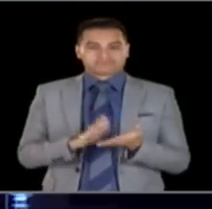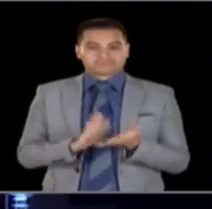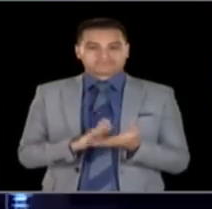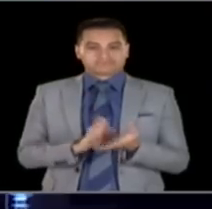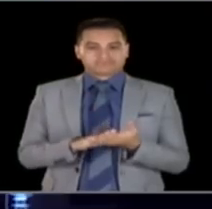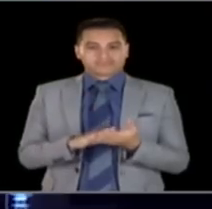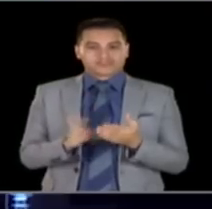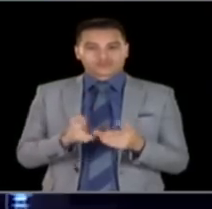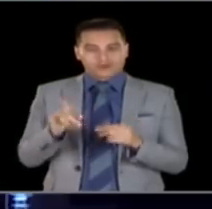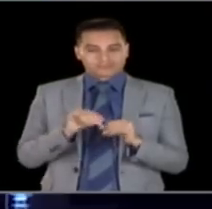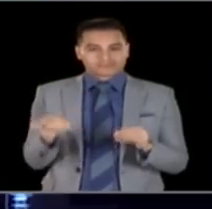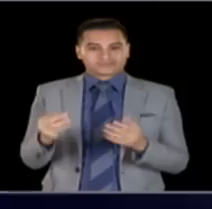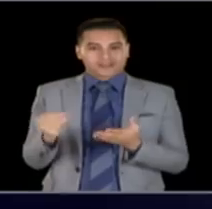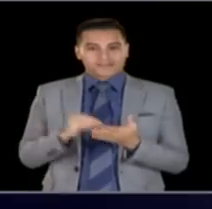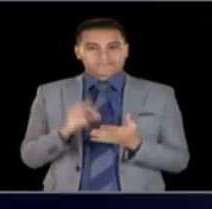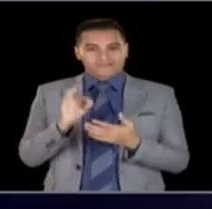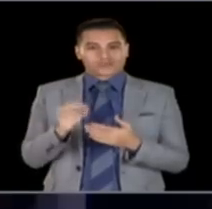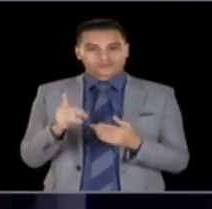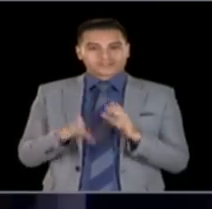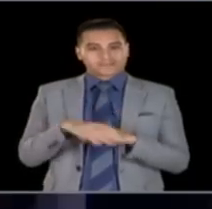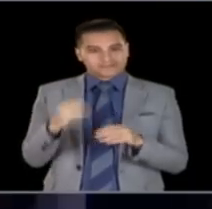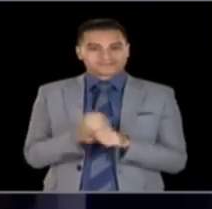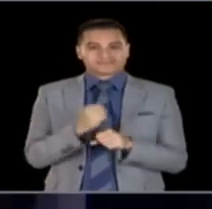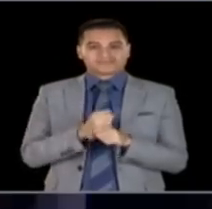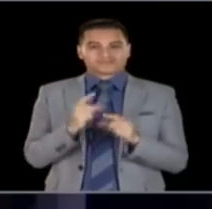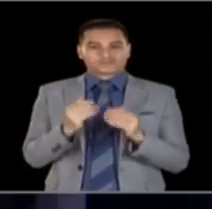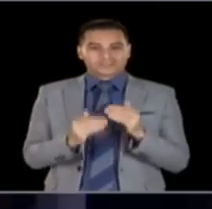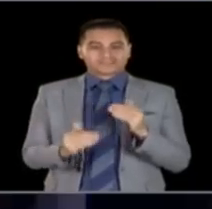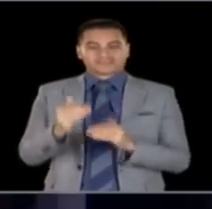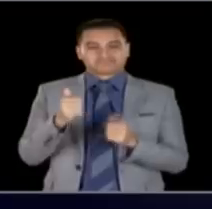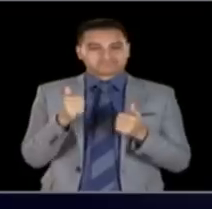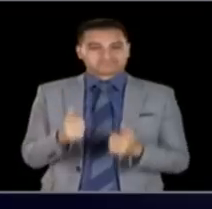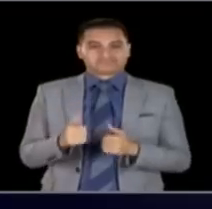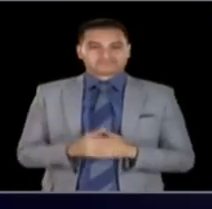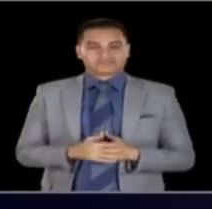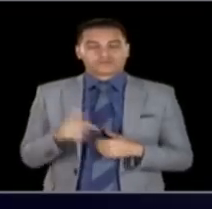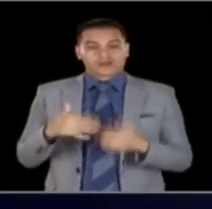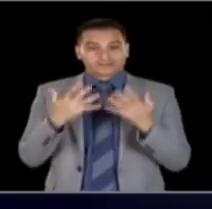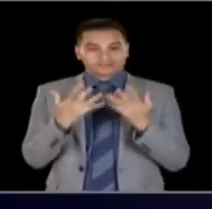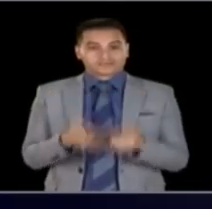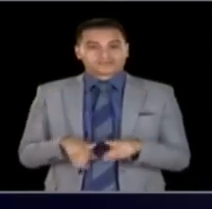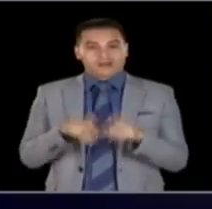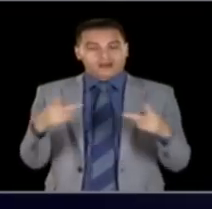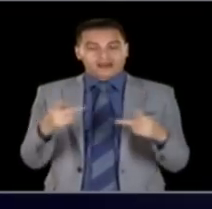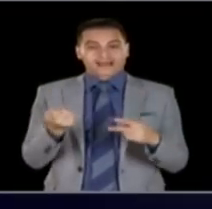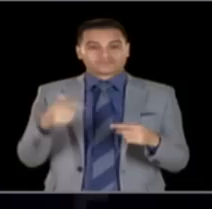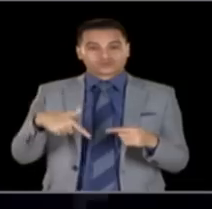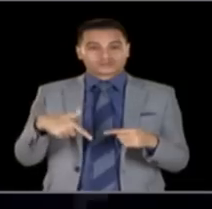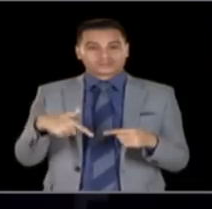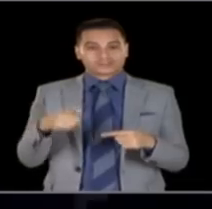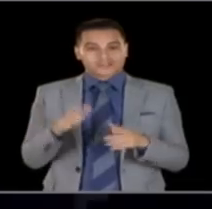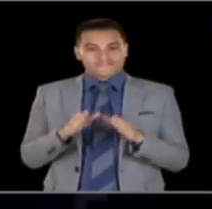عوضت السؤال. انت كده بقى ايه؟ تعلق قدر ولطف. النتيجة اتغيرت